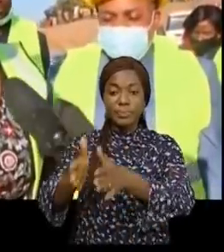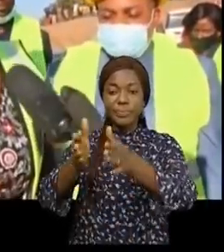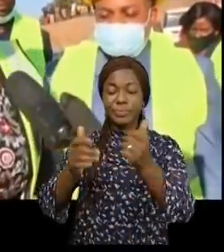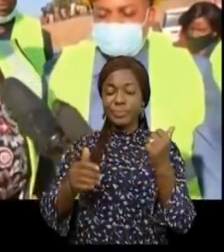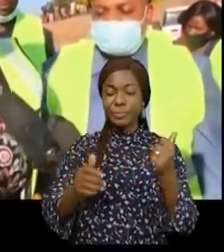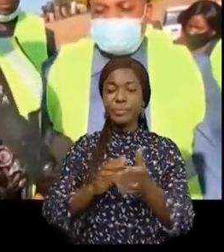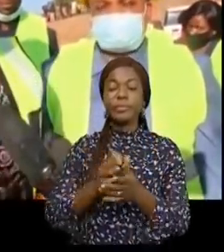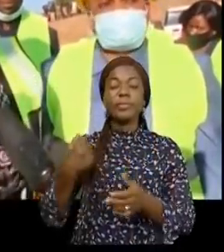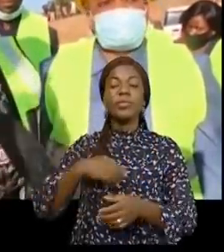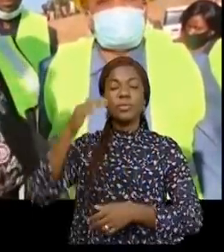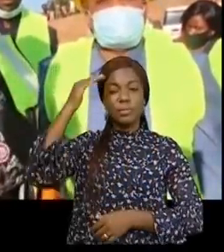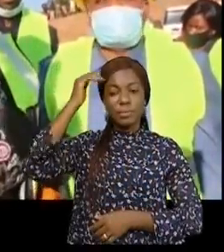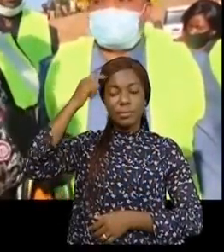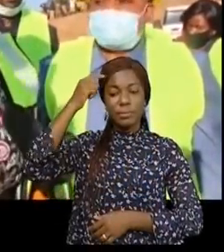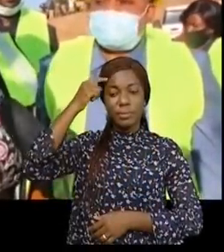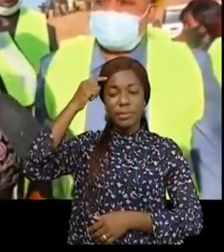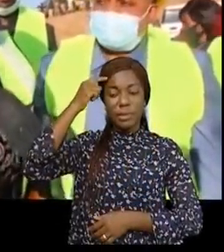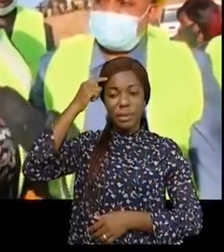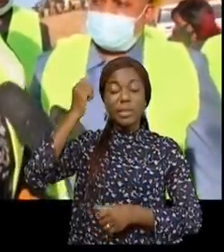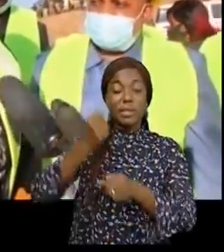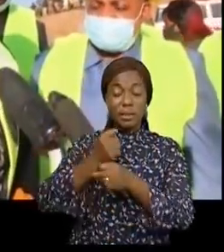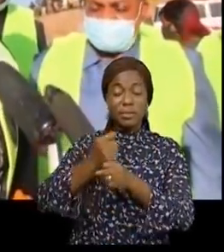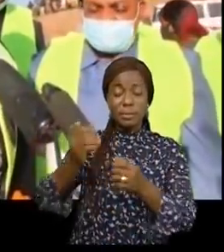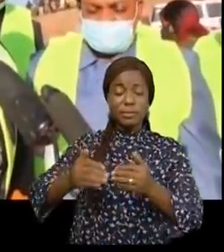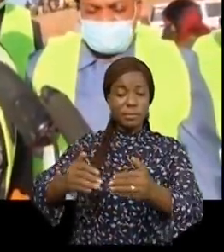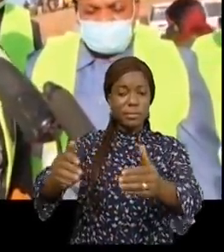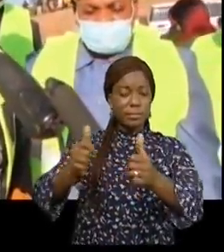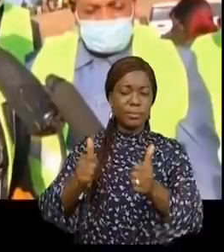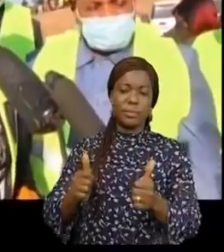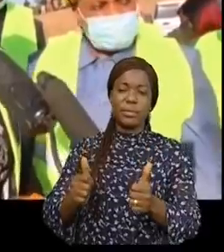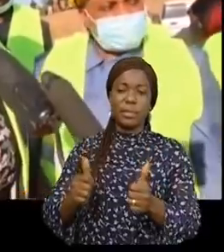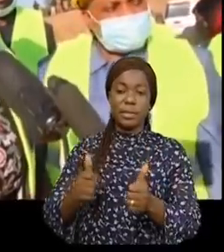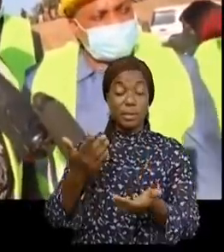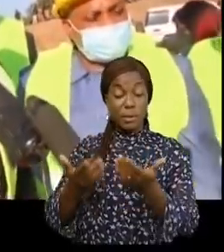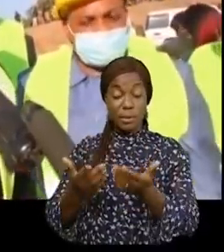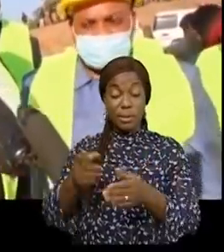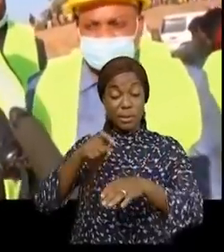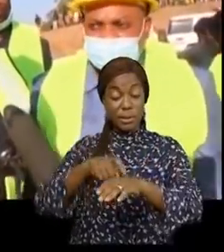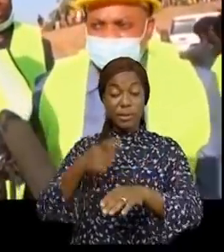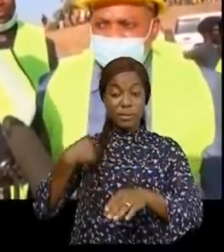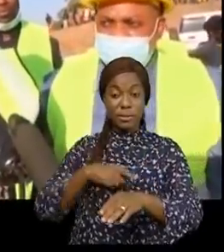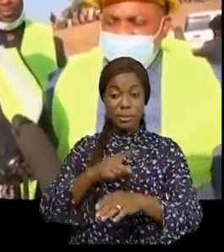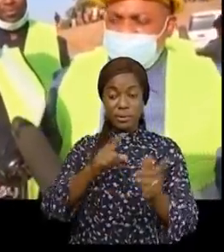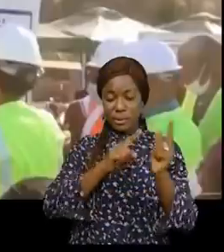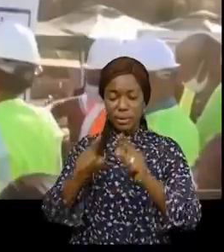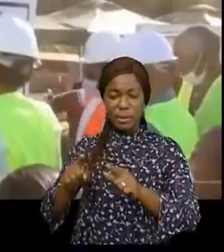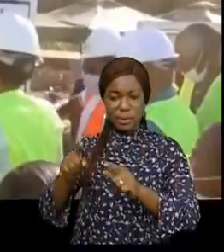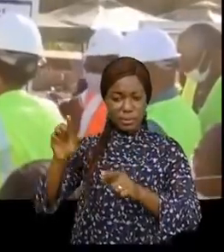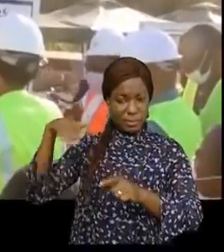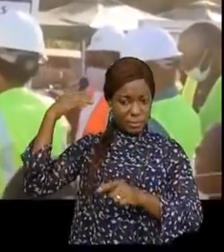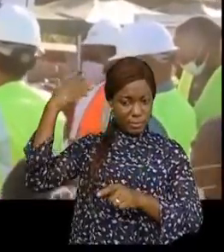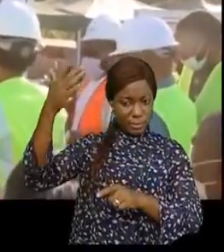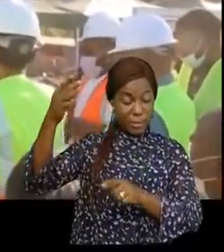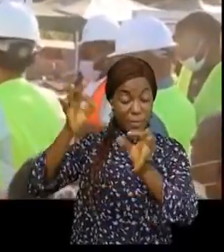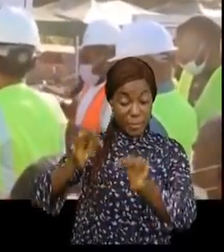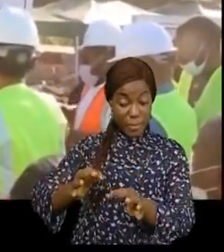pensons que ces travaux évoluent à 300%, hein, vu les temps que nous étions ici la dernière fois. Nous pensons